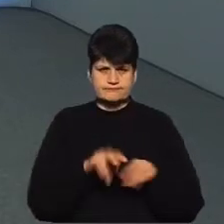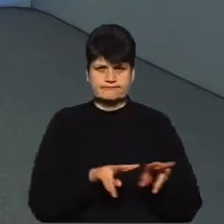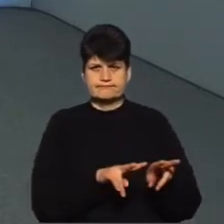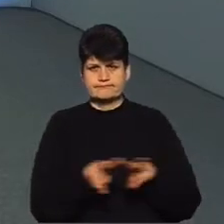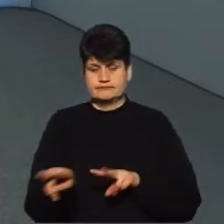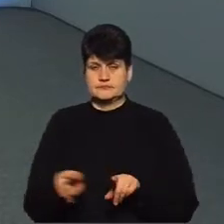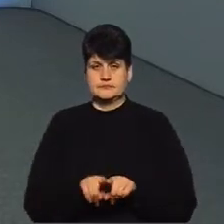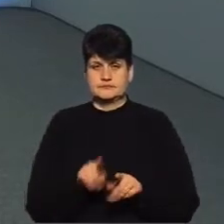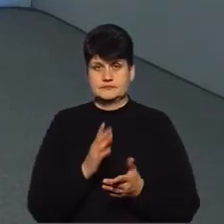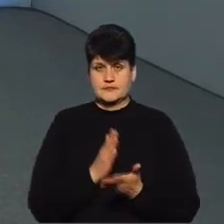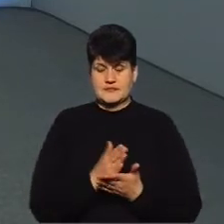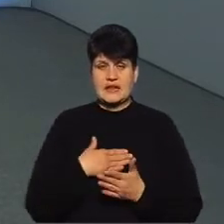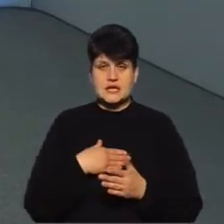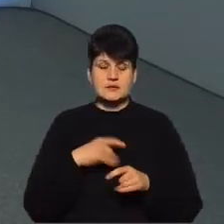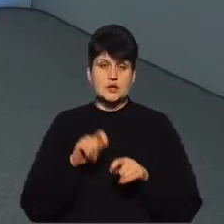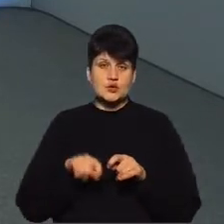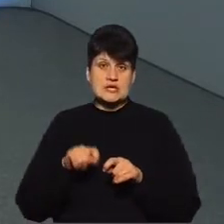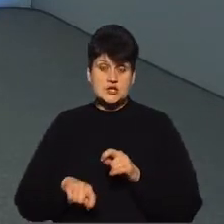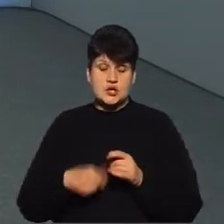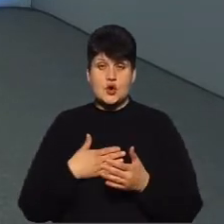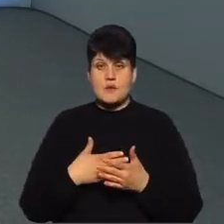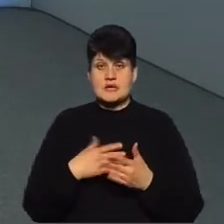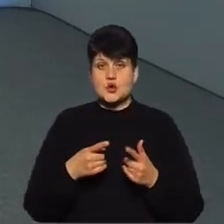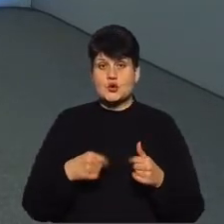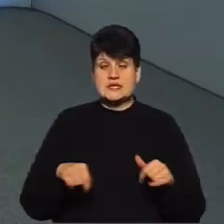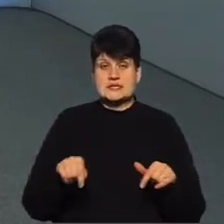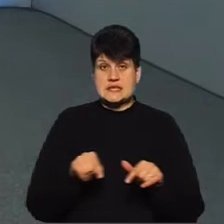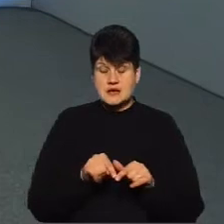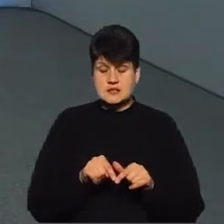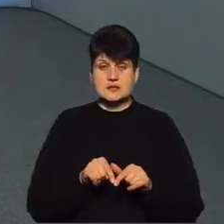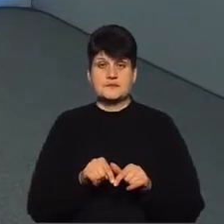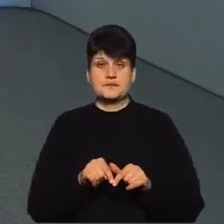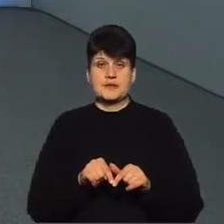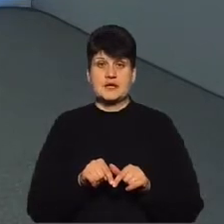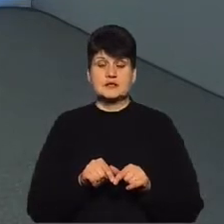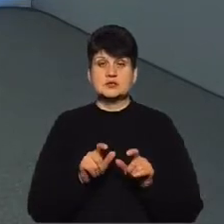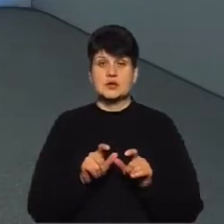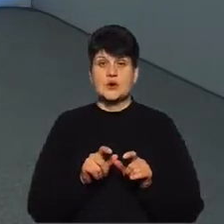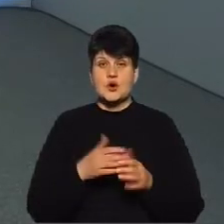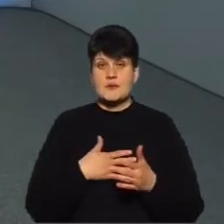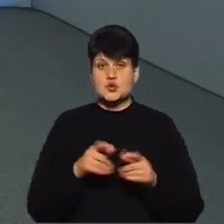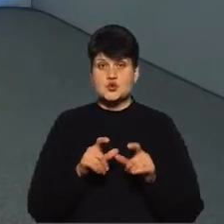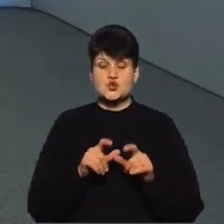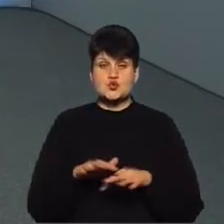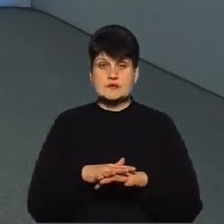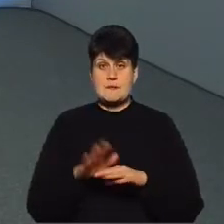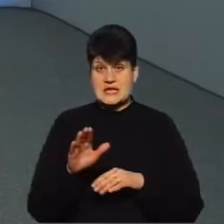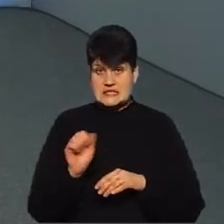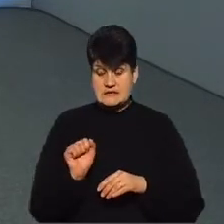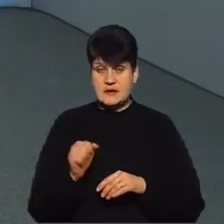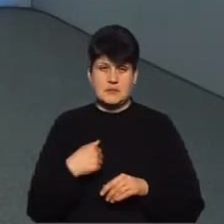нашими дослідженнями громадської організації «Інтелектуальний штаб громадянського суспільства» ми